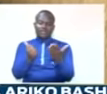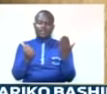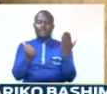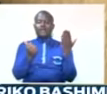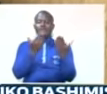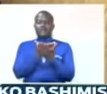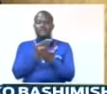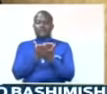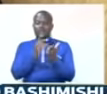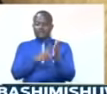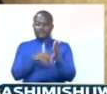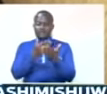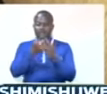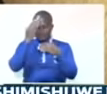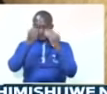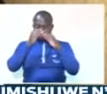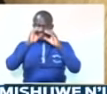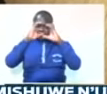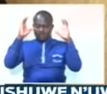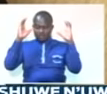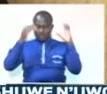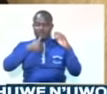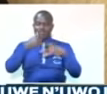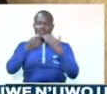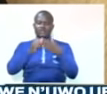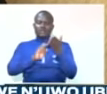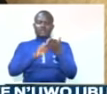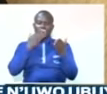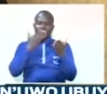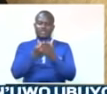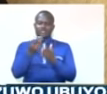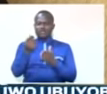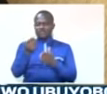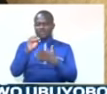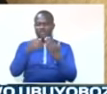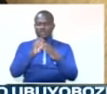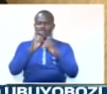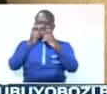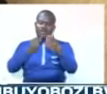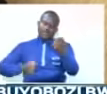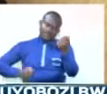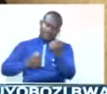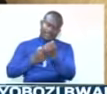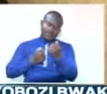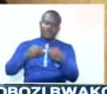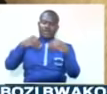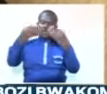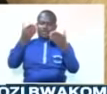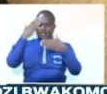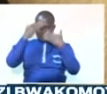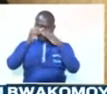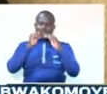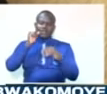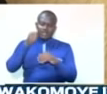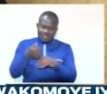biba bigusaba kugira ngo ukanguke ugire icyo ubyaza ya mafaranga cyangwa ya mpano cyangwa ya nkunga uhawe kugira ngo